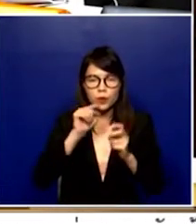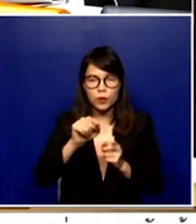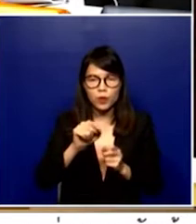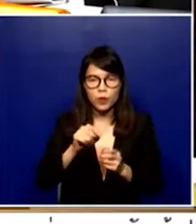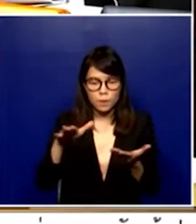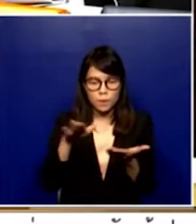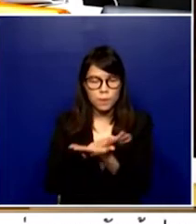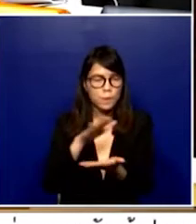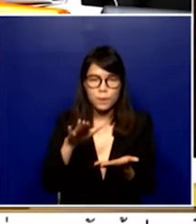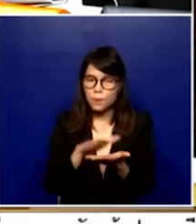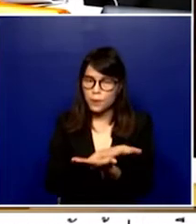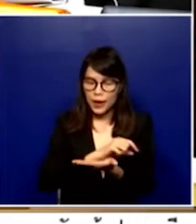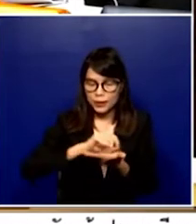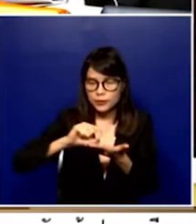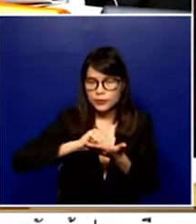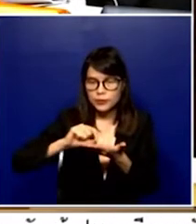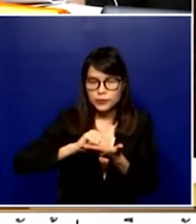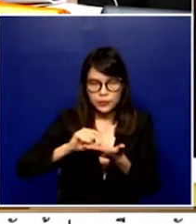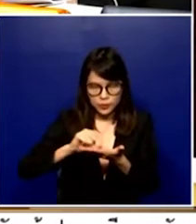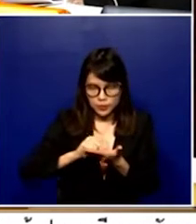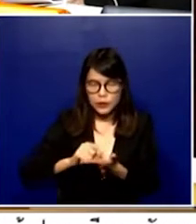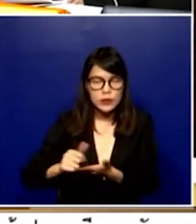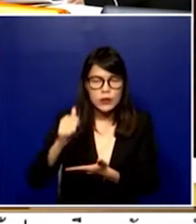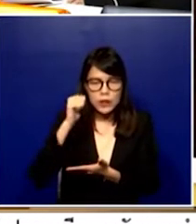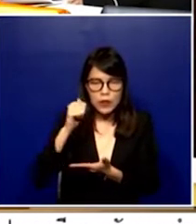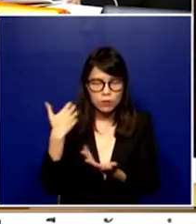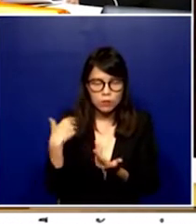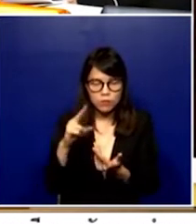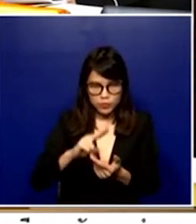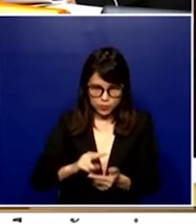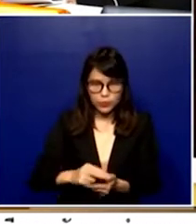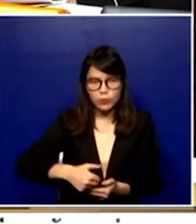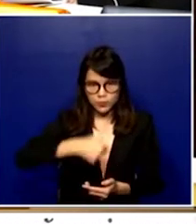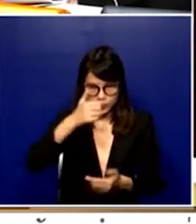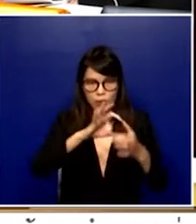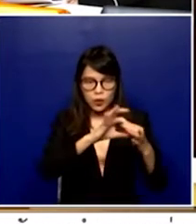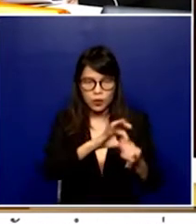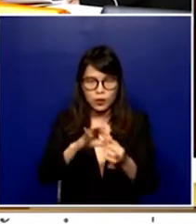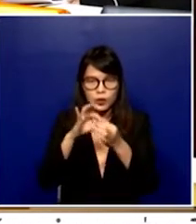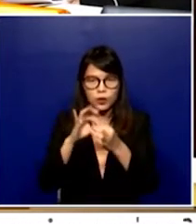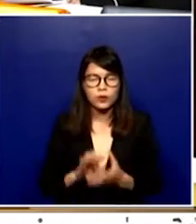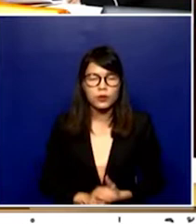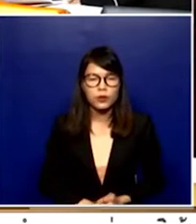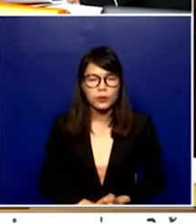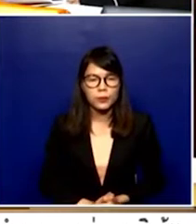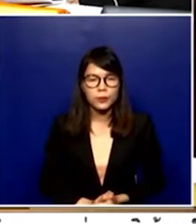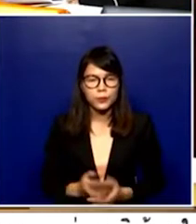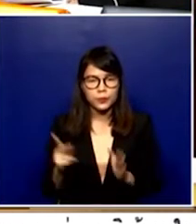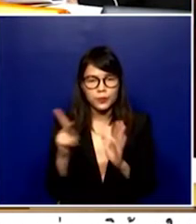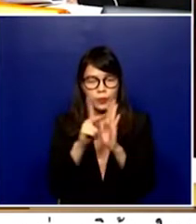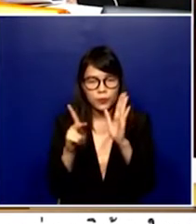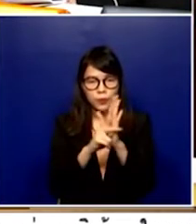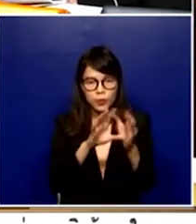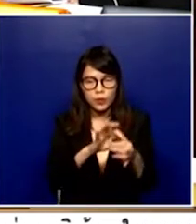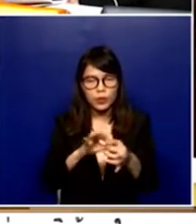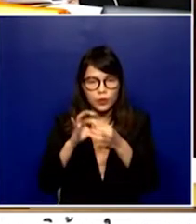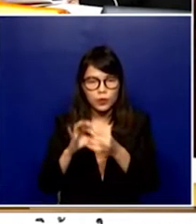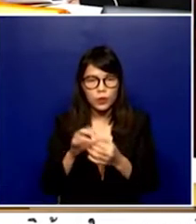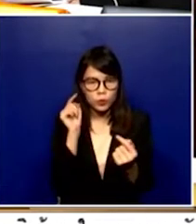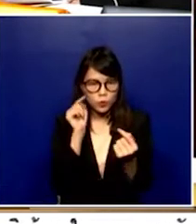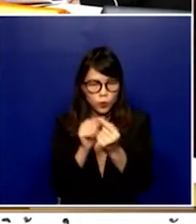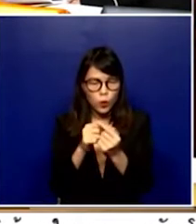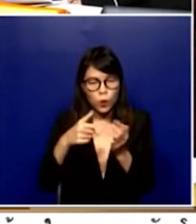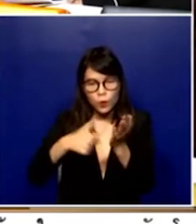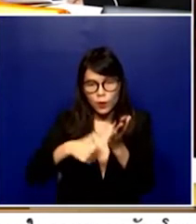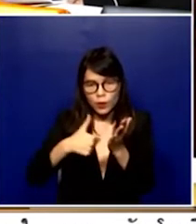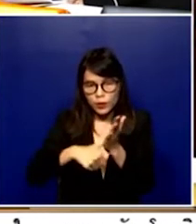ใบเสร็ใบเดิมใช้ด้วยกันได้ฉันขอปแปดนึไม่ให้เสียเวลาว่ากฎไม้ที่เกี่ยวข้องกับเรื่องภาษ